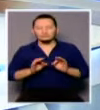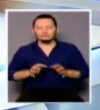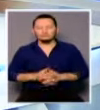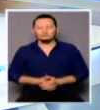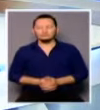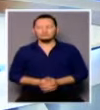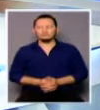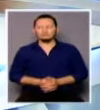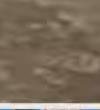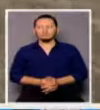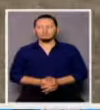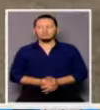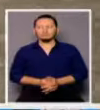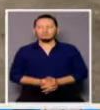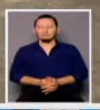бейнематериалдан көрейік.